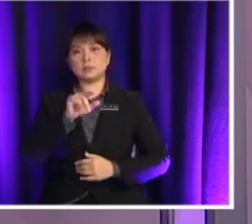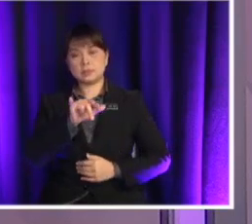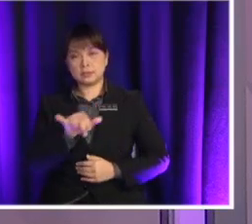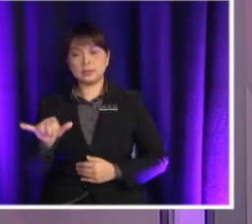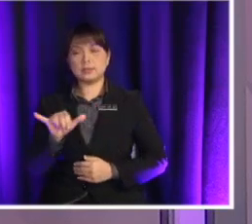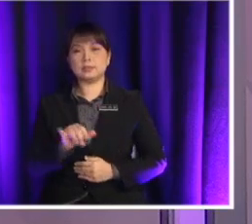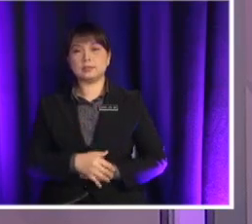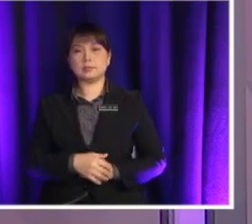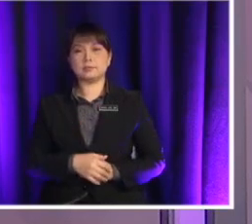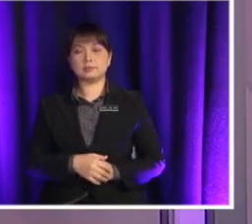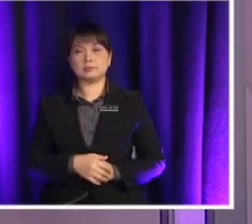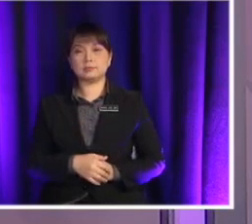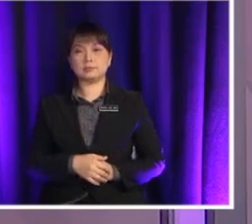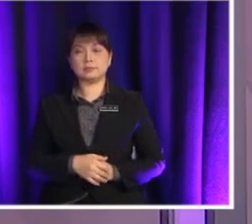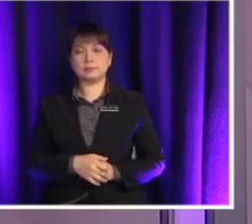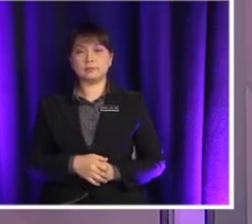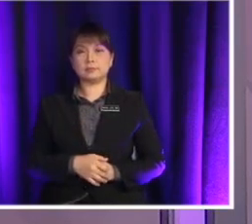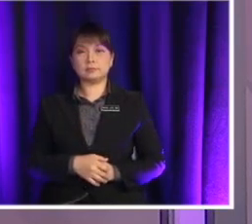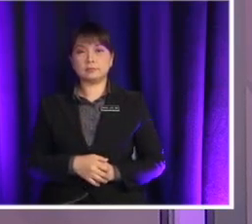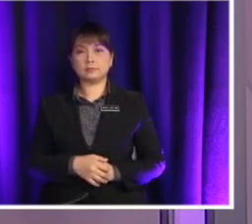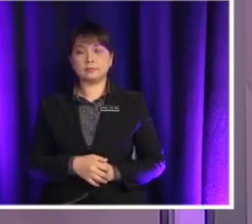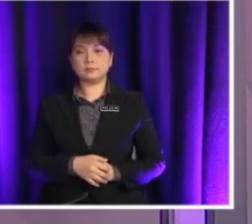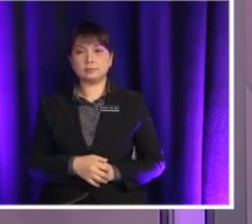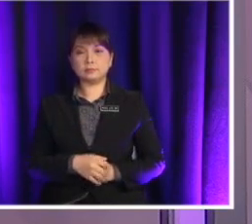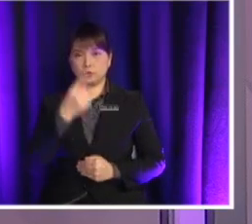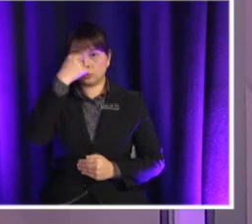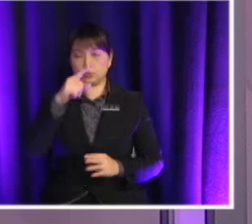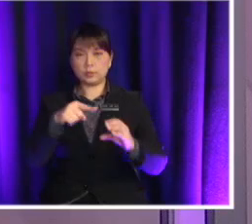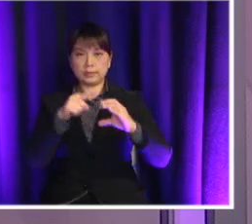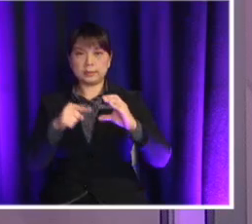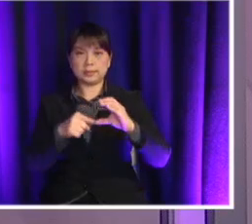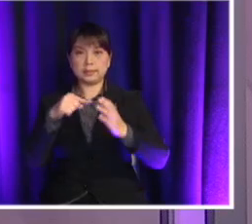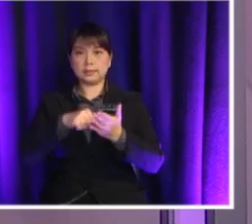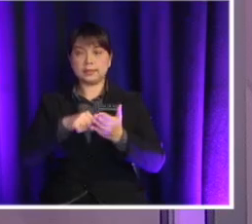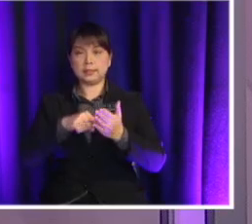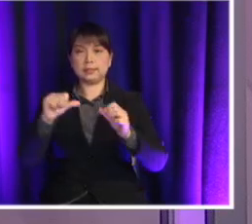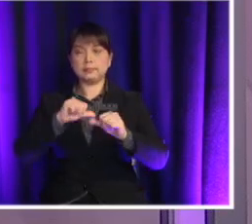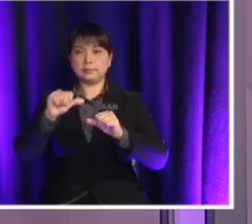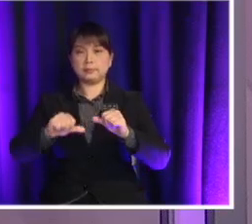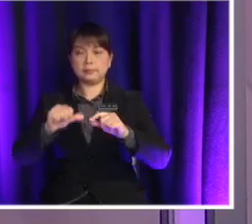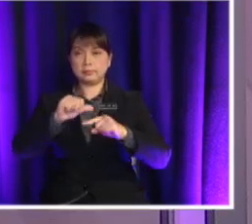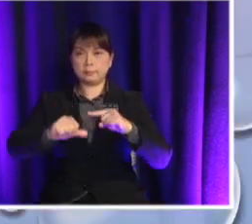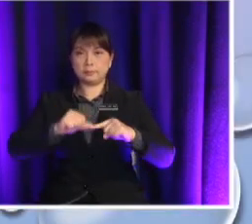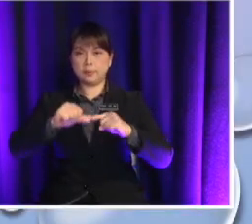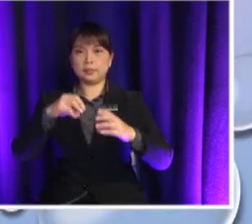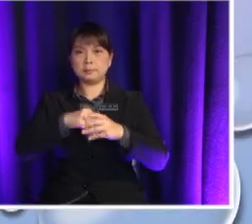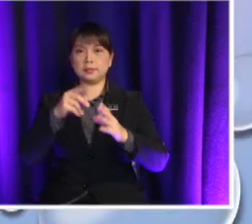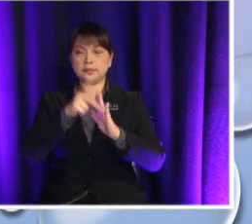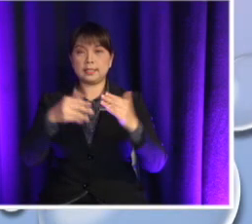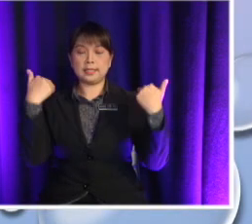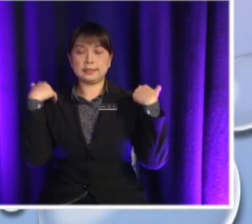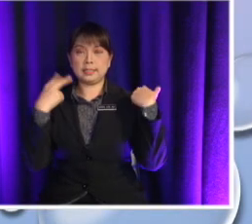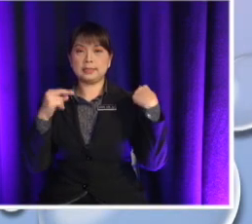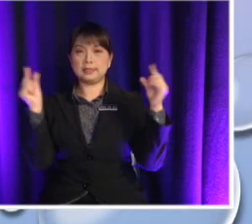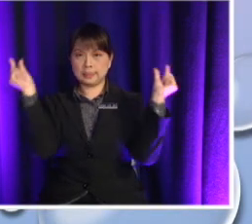ni sepatutnya, untuk kendalian litar ni apabila dalam keadaan gelap, dalam